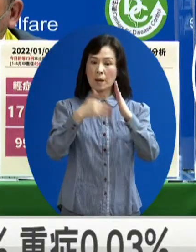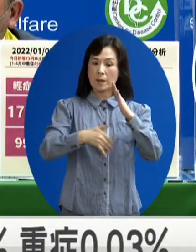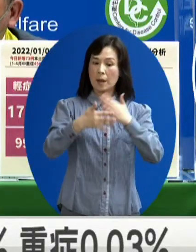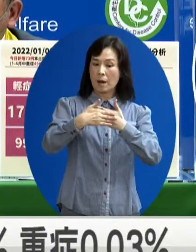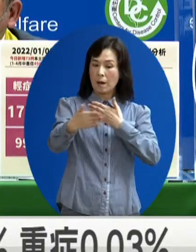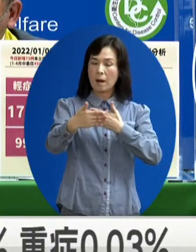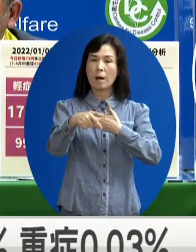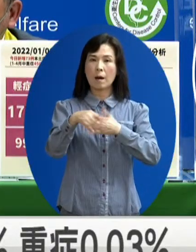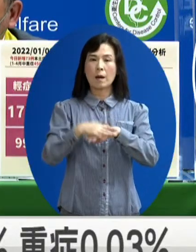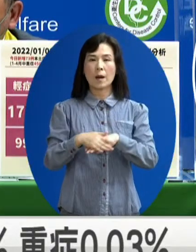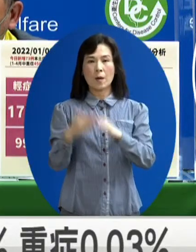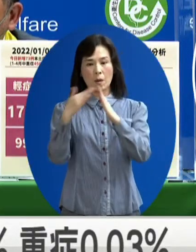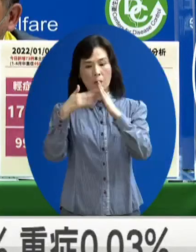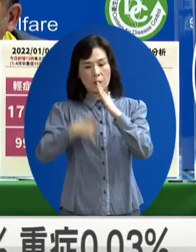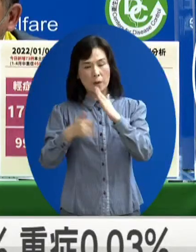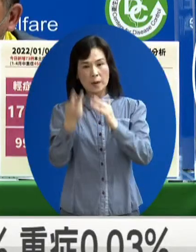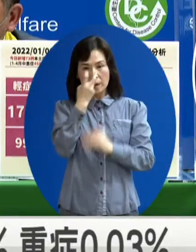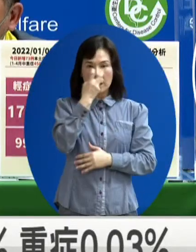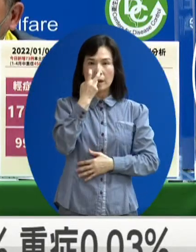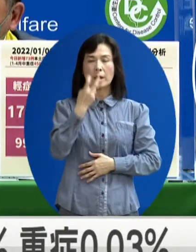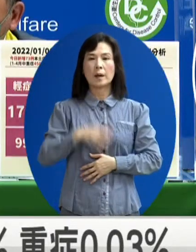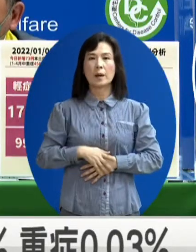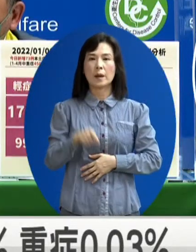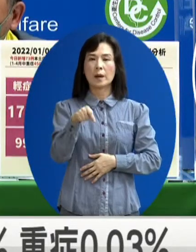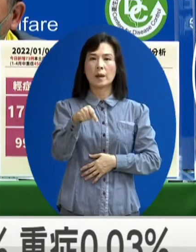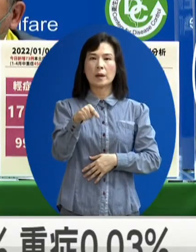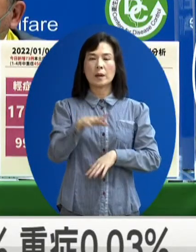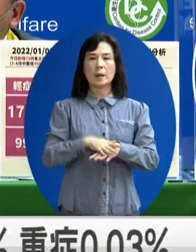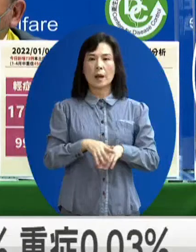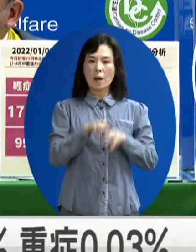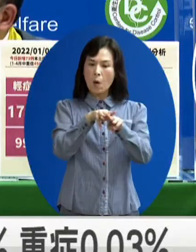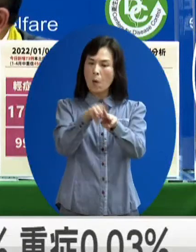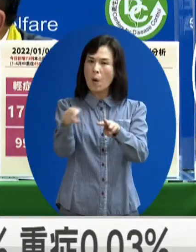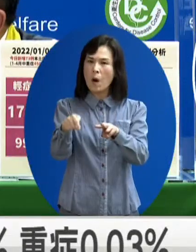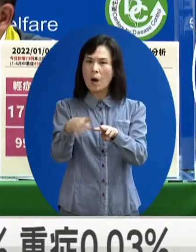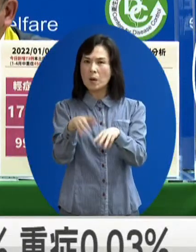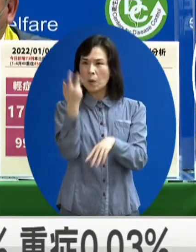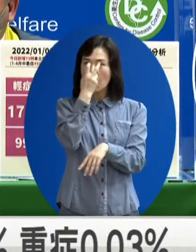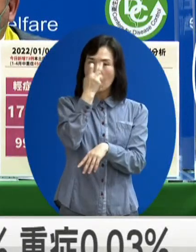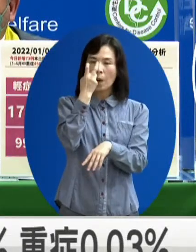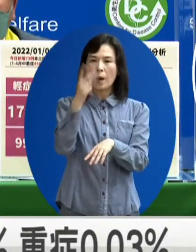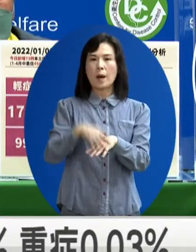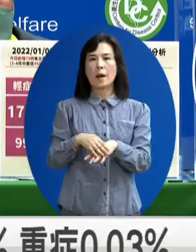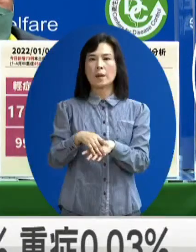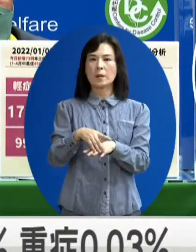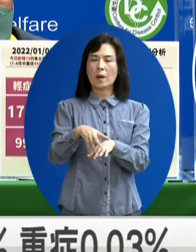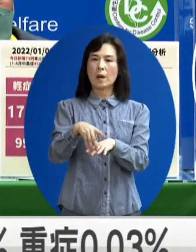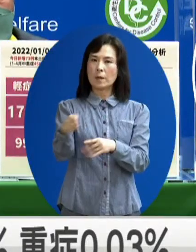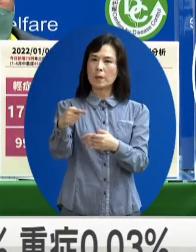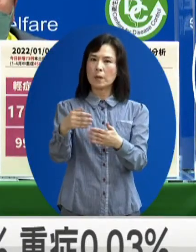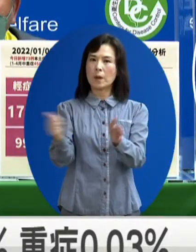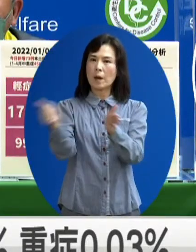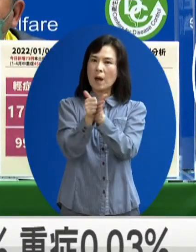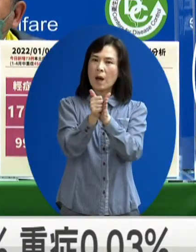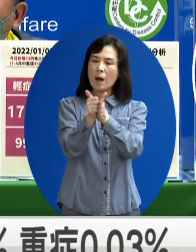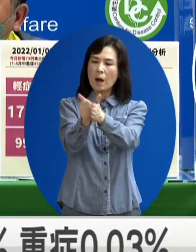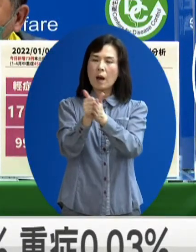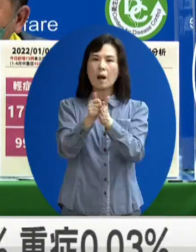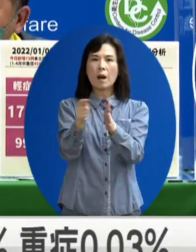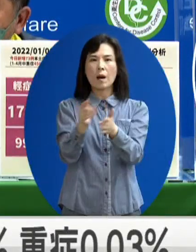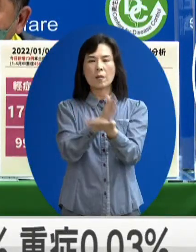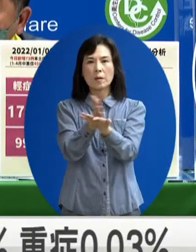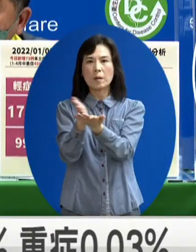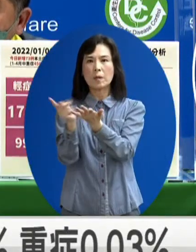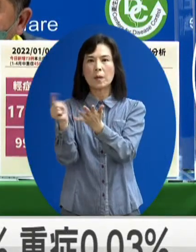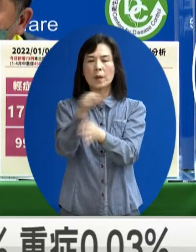离、好居家检疫，他要为了要出来确认的时候，那还有交通相关的一些配套，